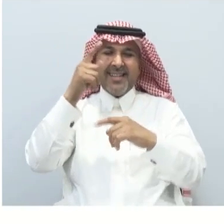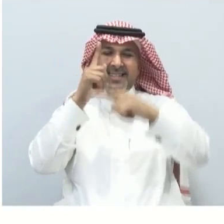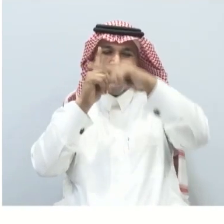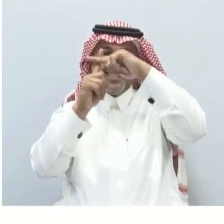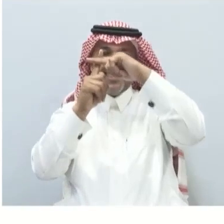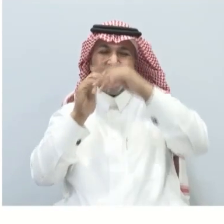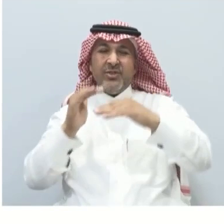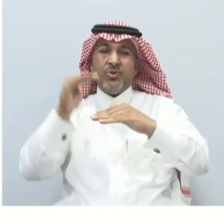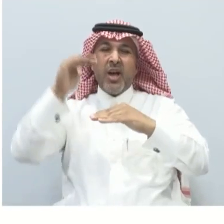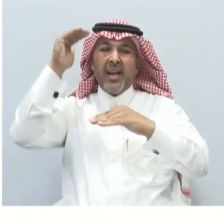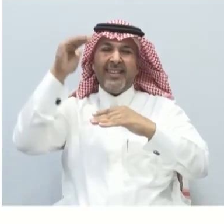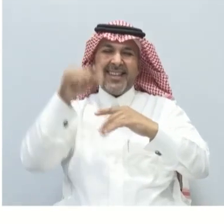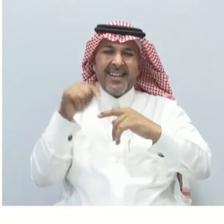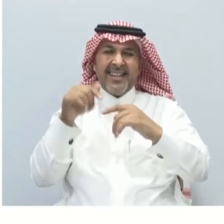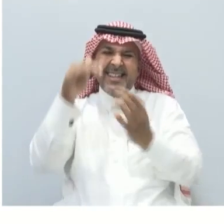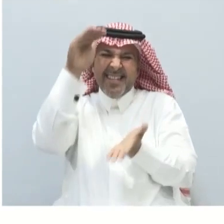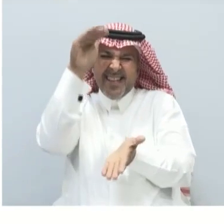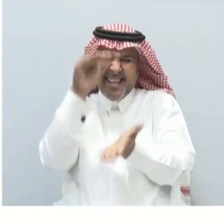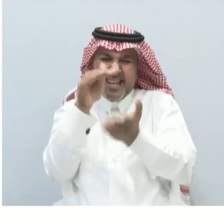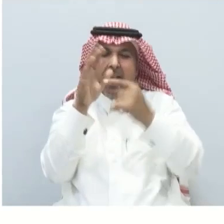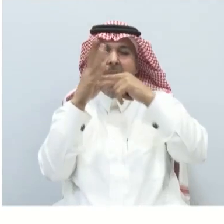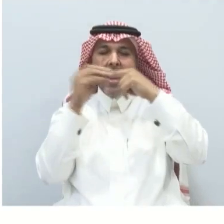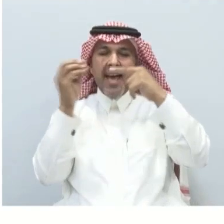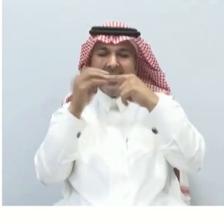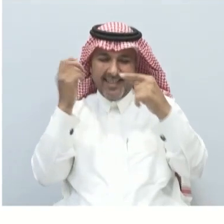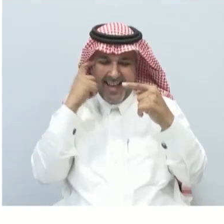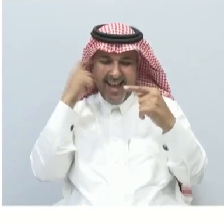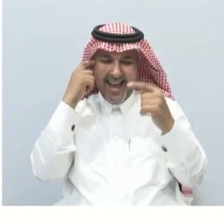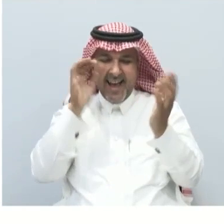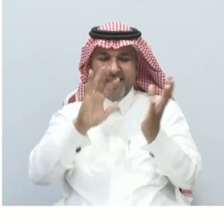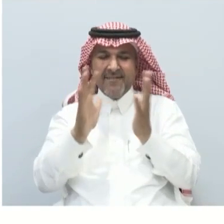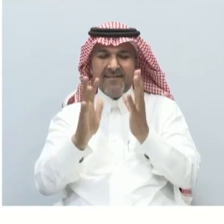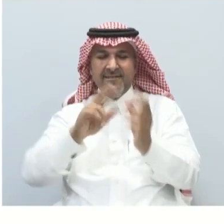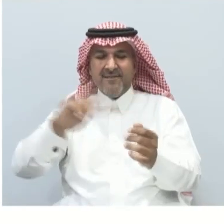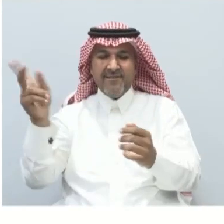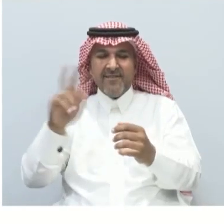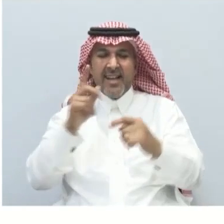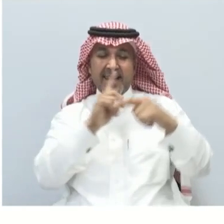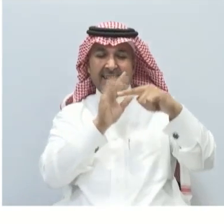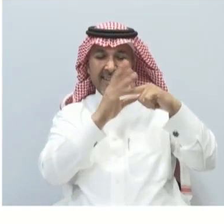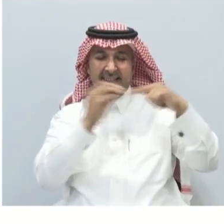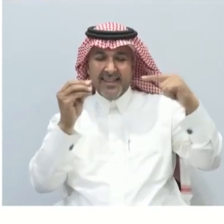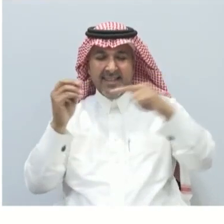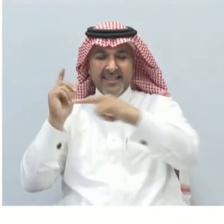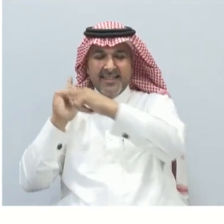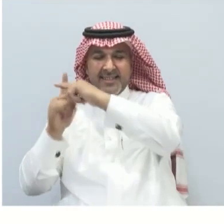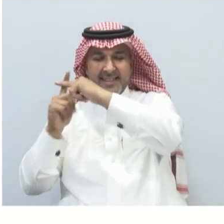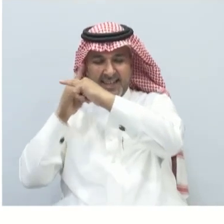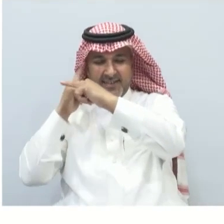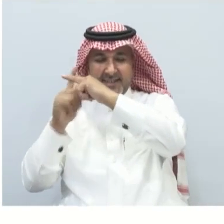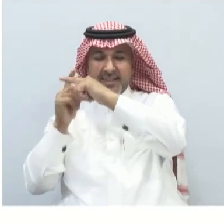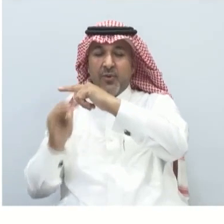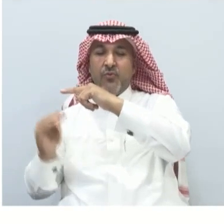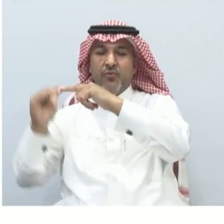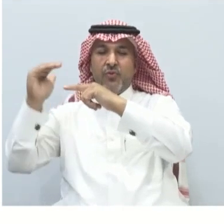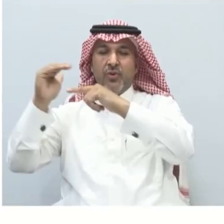كان زائدا اذا انا في النمو لاحظ هنا كان جمع ولكن في الاضمحلال حيكون ايش حيكون